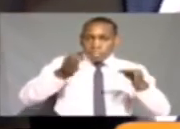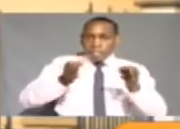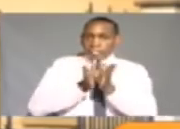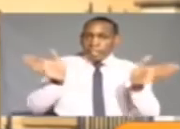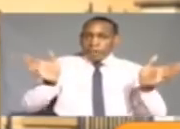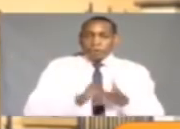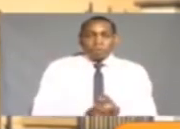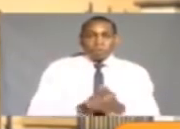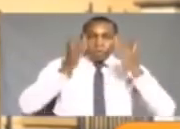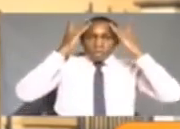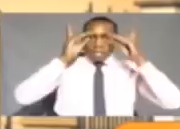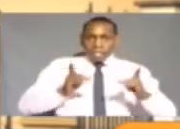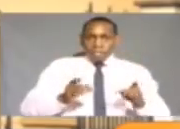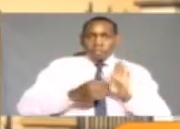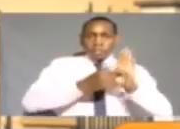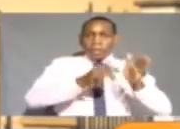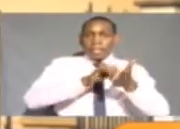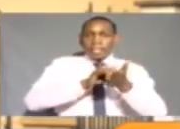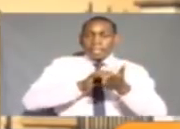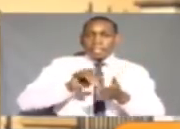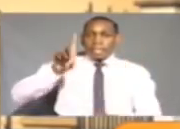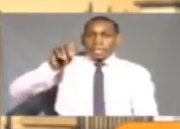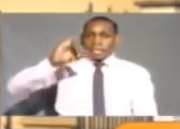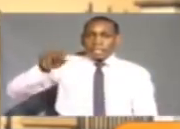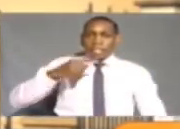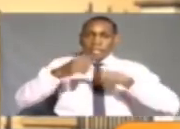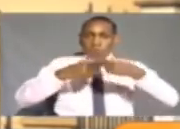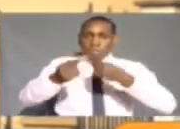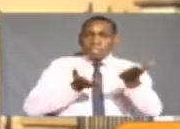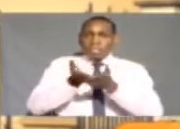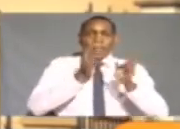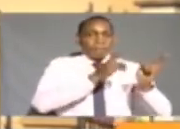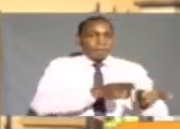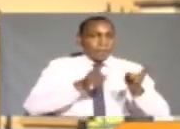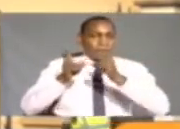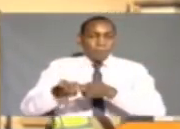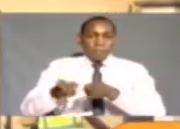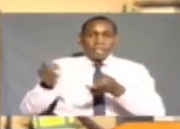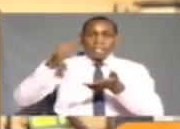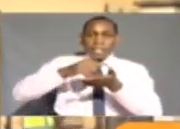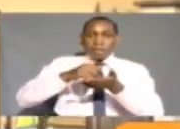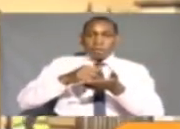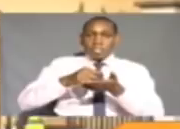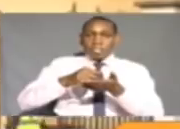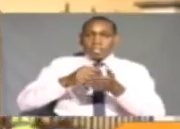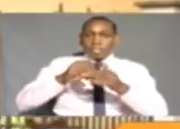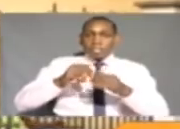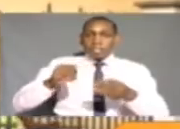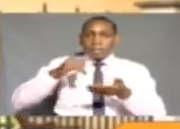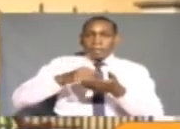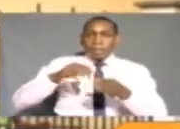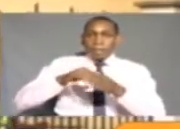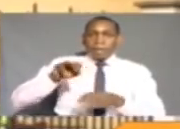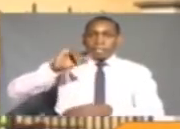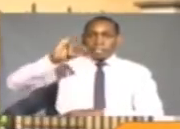whole. Uamuzi huu kiashiria kuwa jaji Mwilu ataendelea kuhudumu kama kawaida, ikiwemo kuketi katika vikao vya tume ya